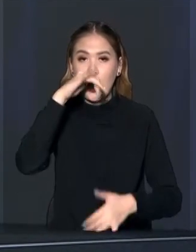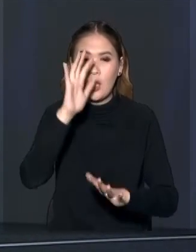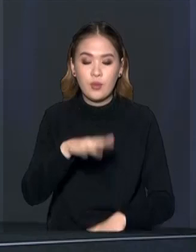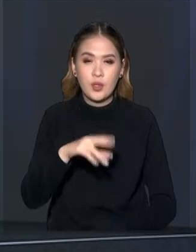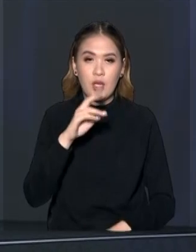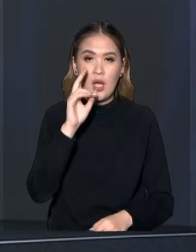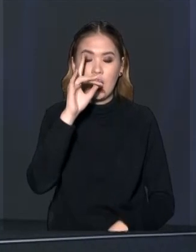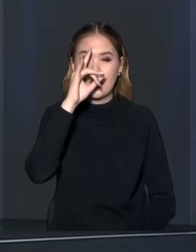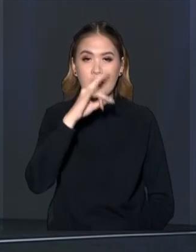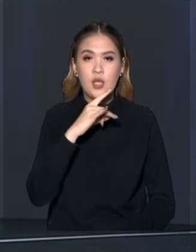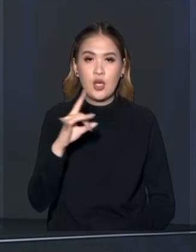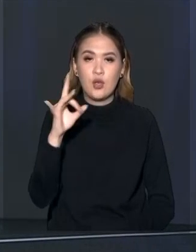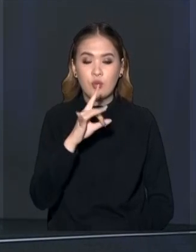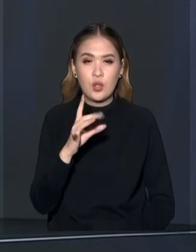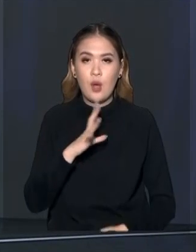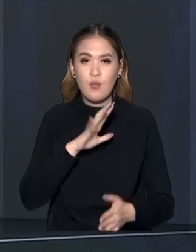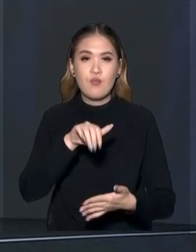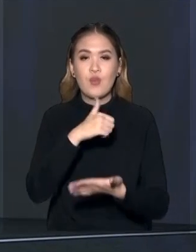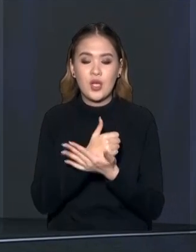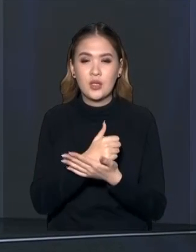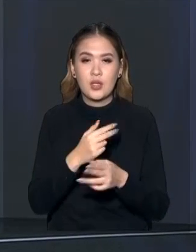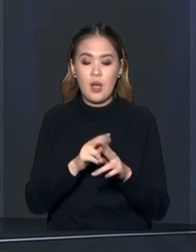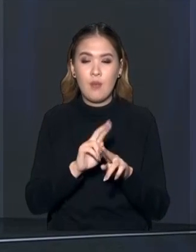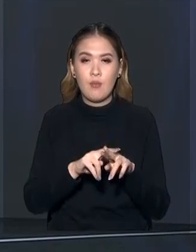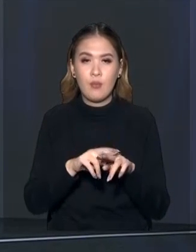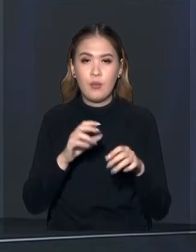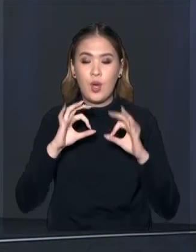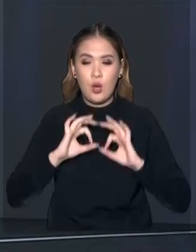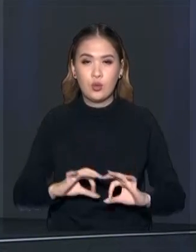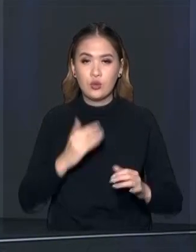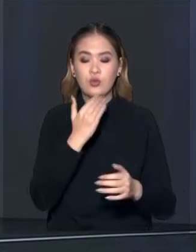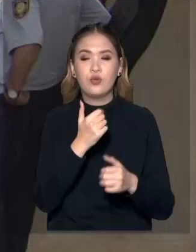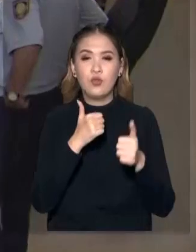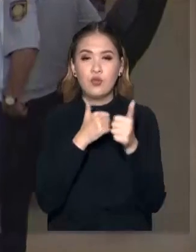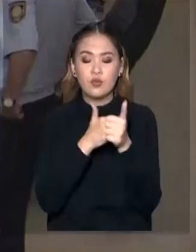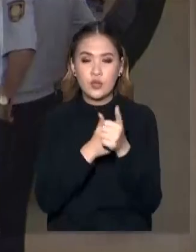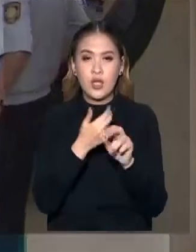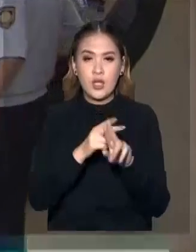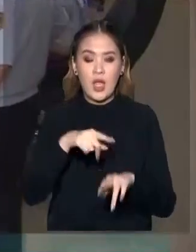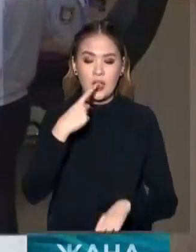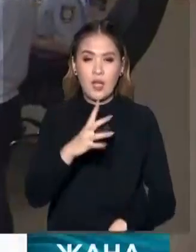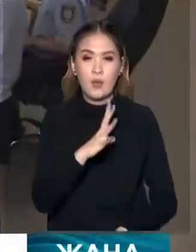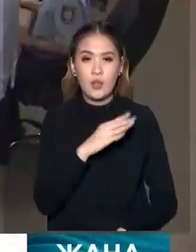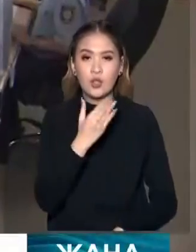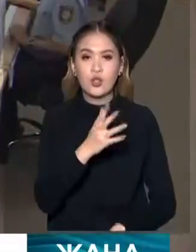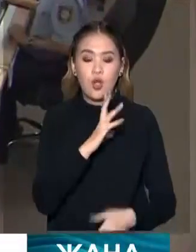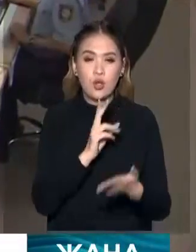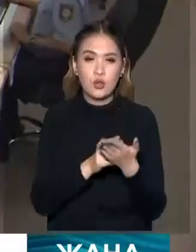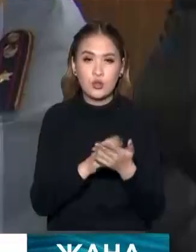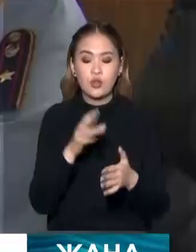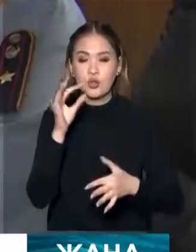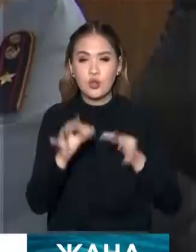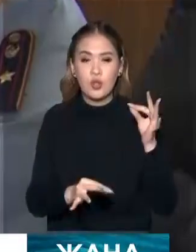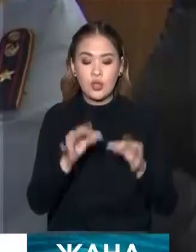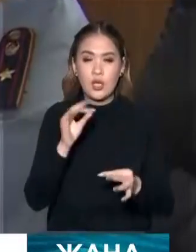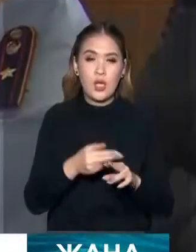туралы бас прокурордың орынбасары Әсет Шыңдалиев айтты. Оның сөзінше күдікті деп танылғандардың соттылығы